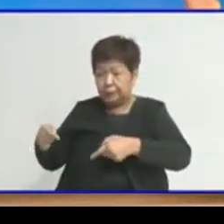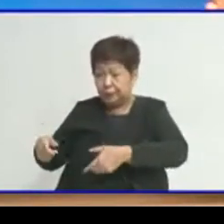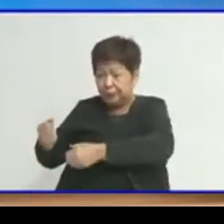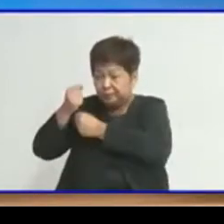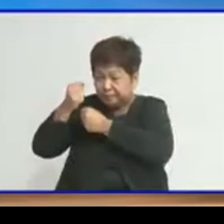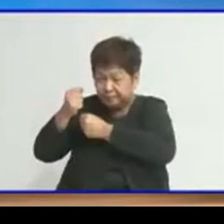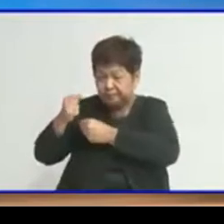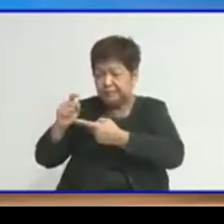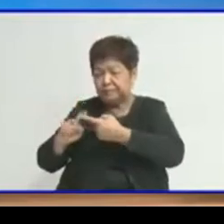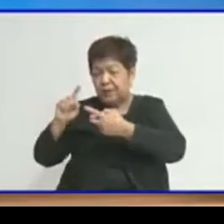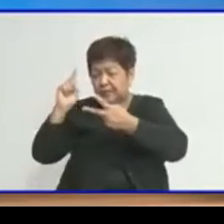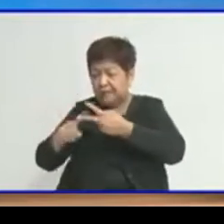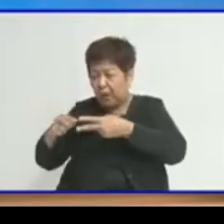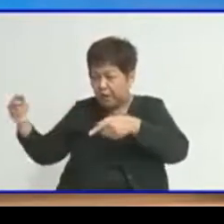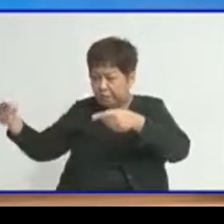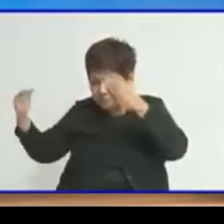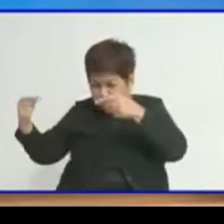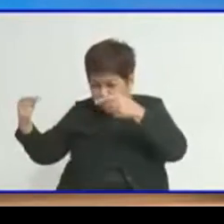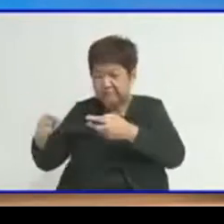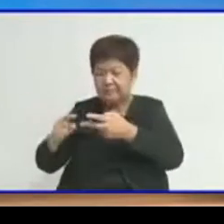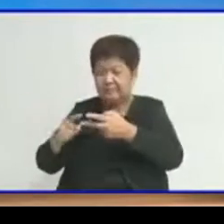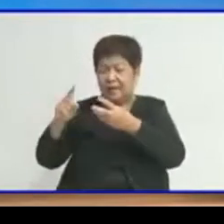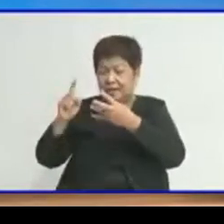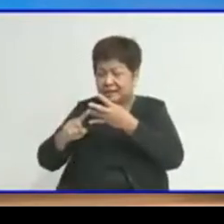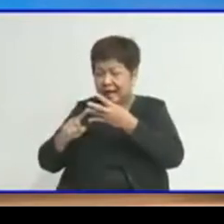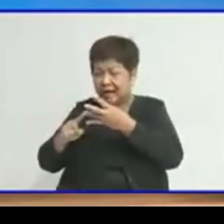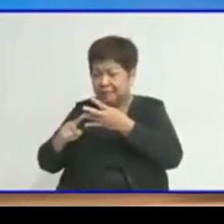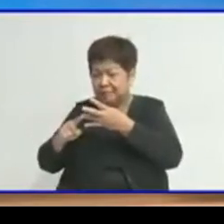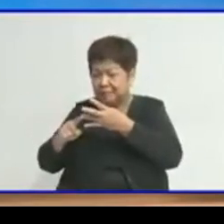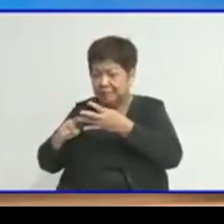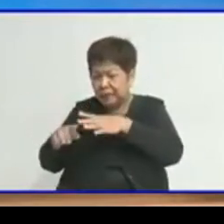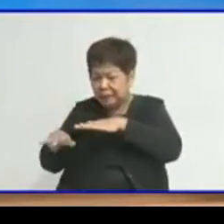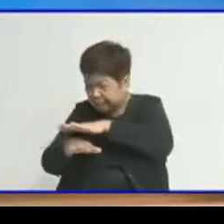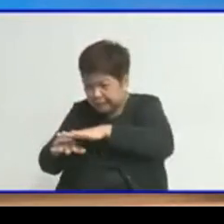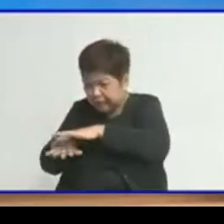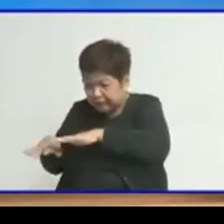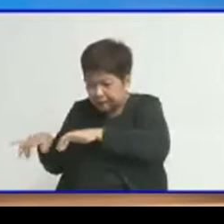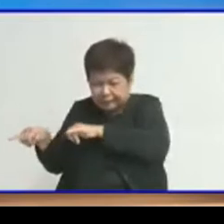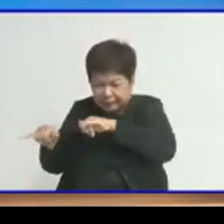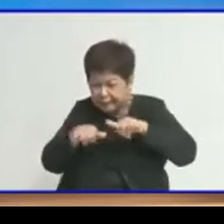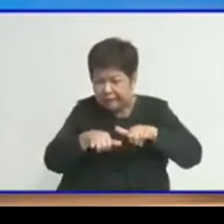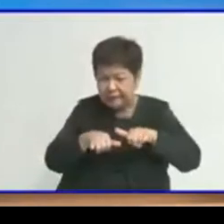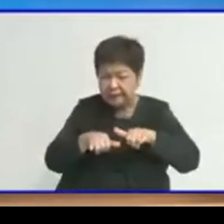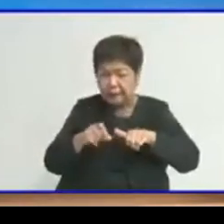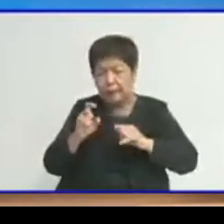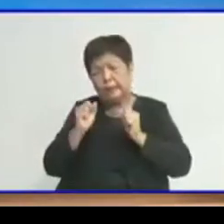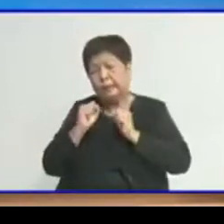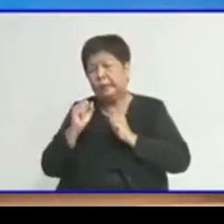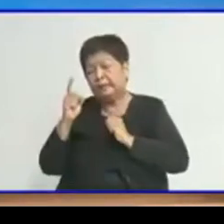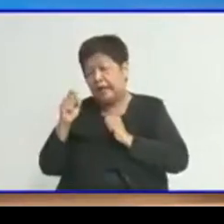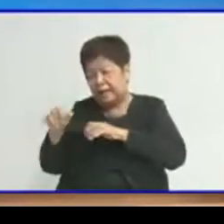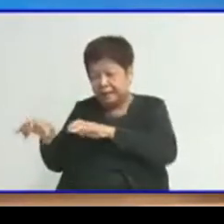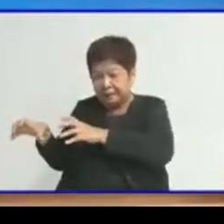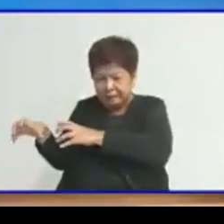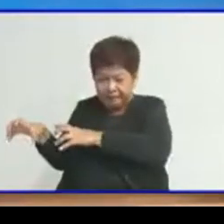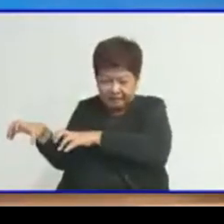ลอื่นแยกพิจารณาว่าคนกลุ่มนี้ผู้เสียหายที่การคุ้มครองระหว่างประเทศเพื่อจะได้บริหารจัดการคนต่